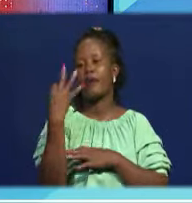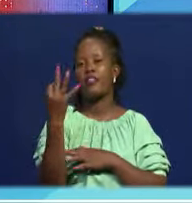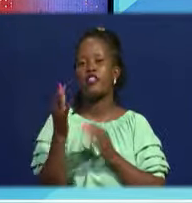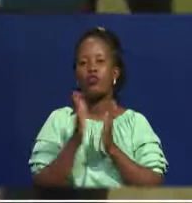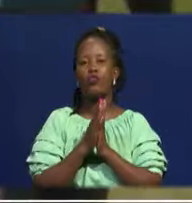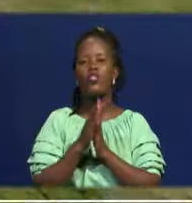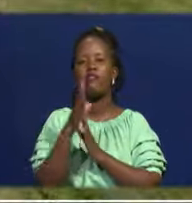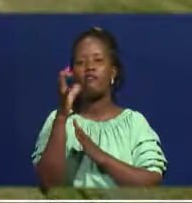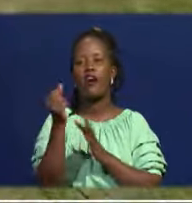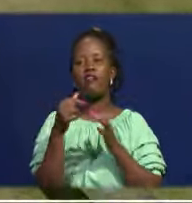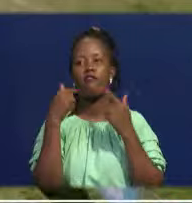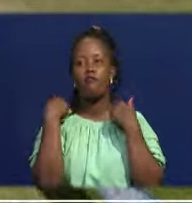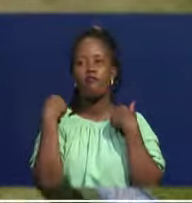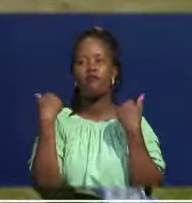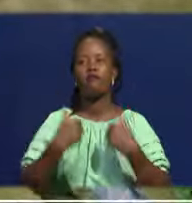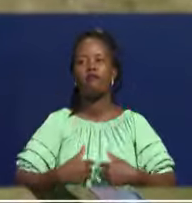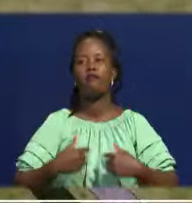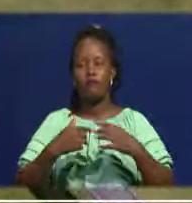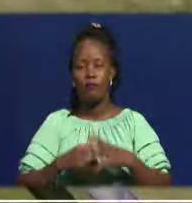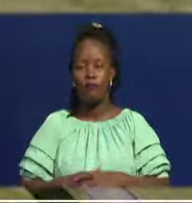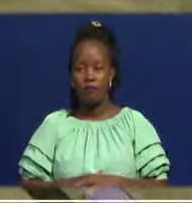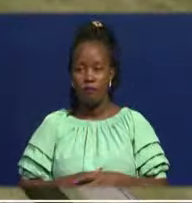5.